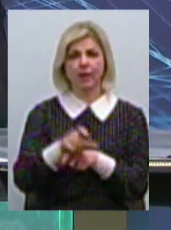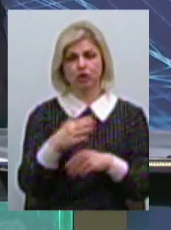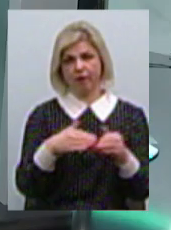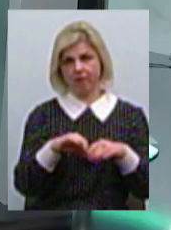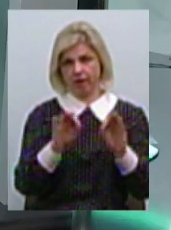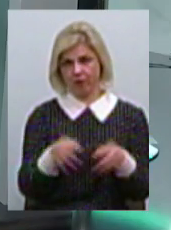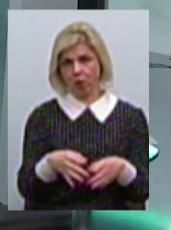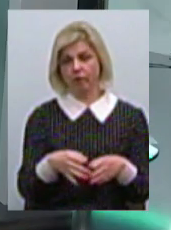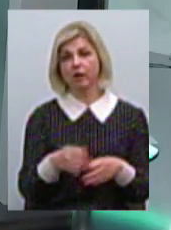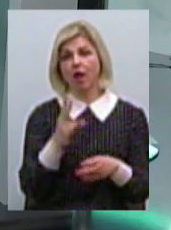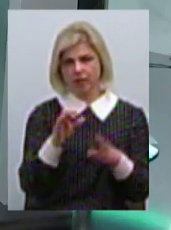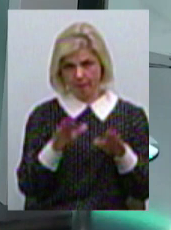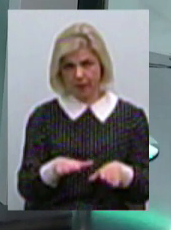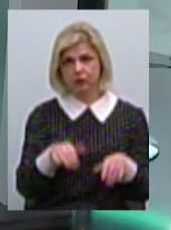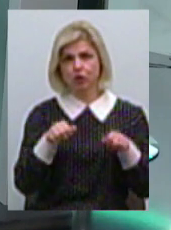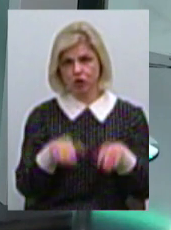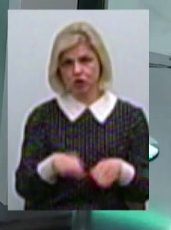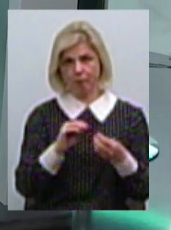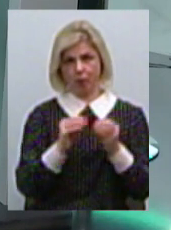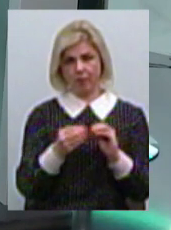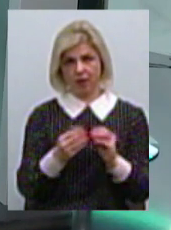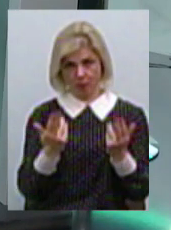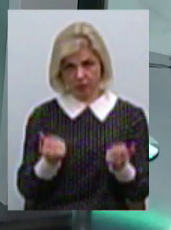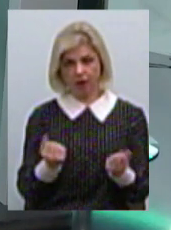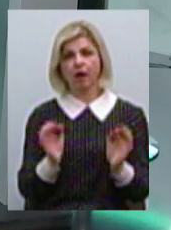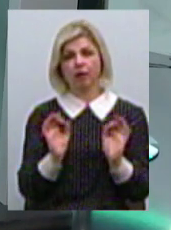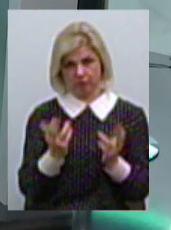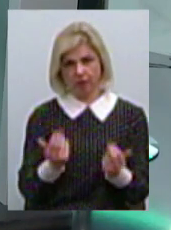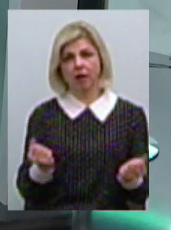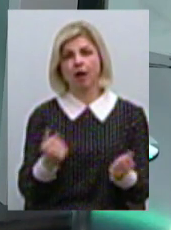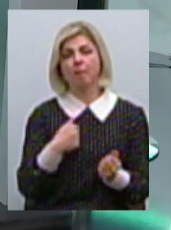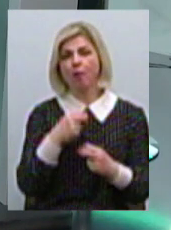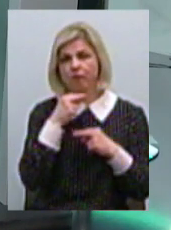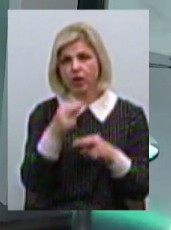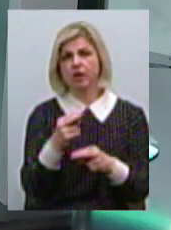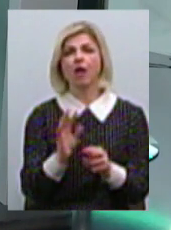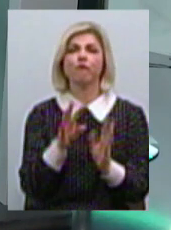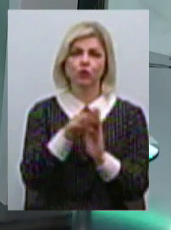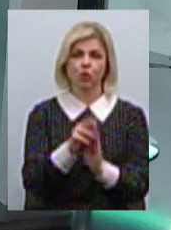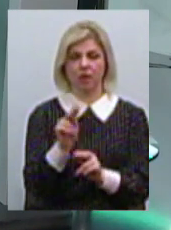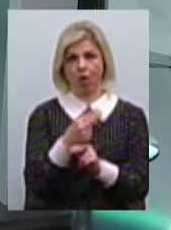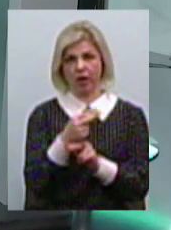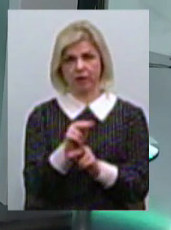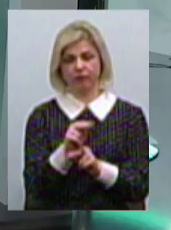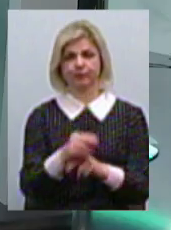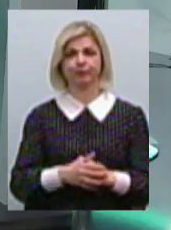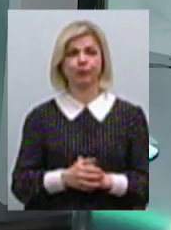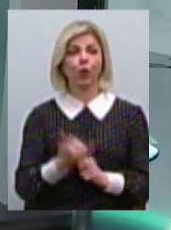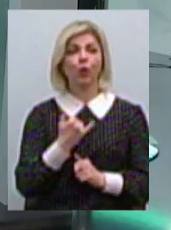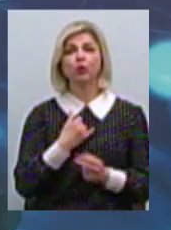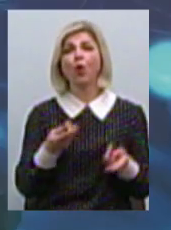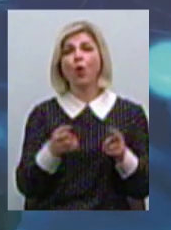проблему, так? Так. Так, звісно. Ми звертаємо на це увагу і вносяться корективи в навчанні. Віталій, у нас